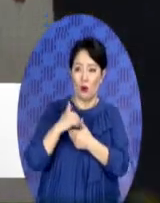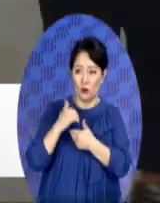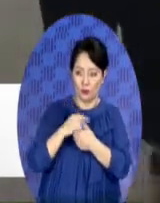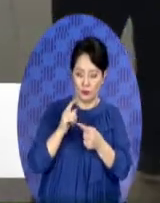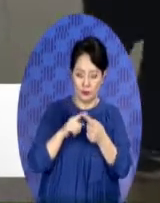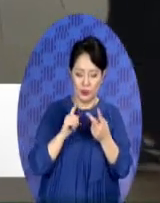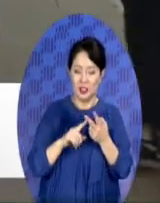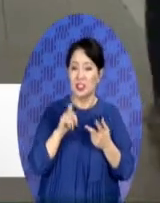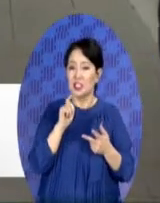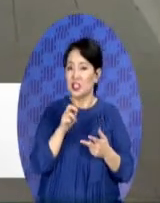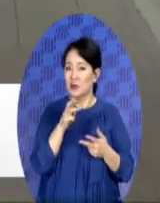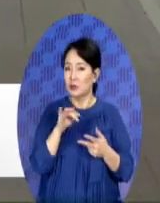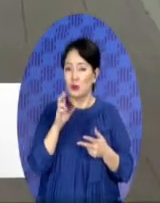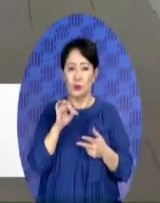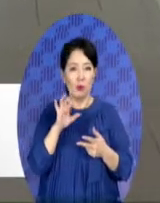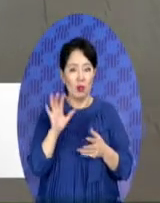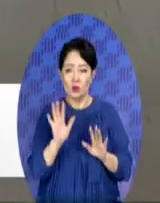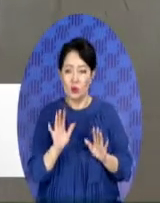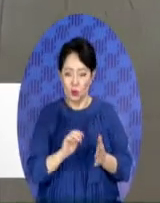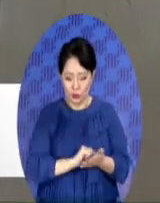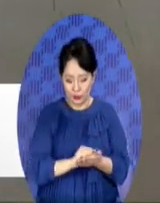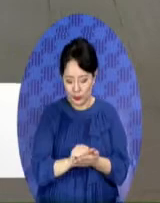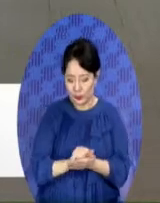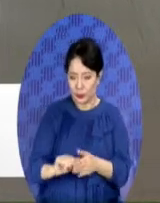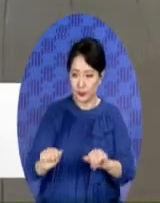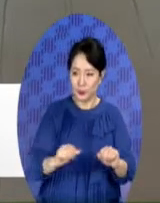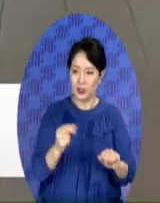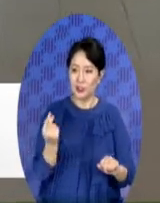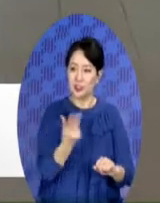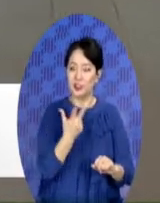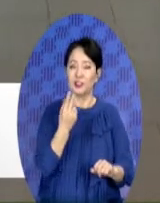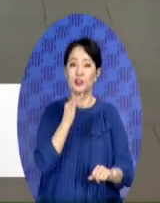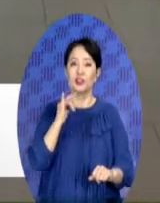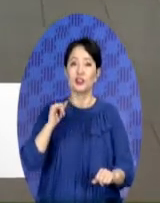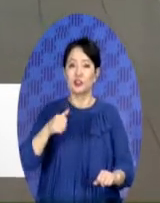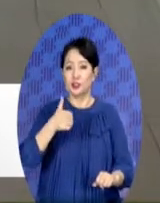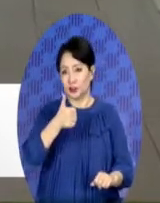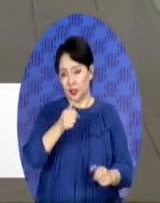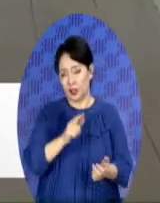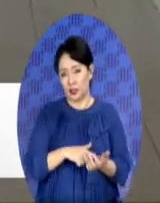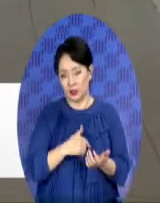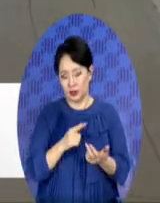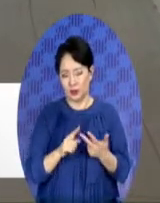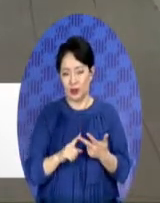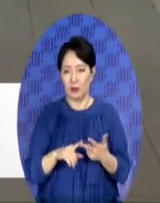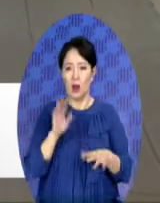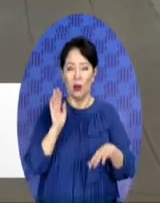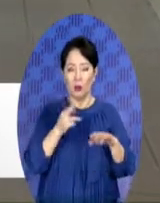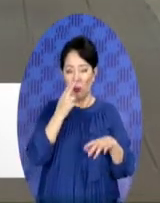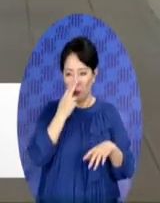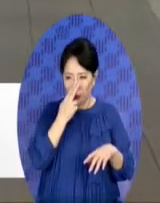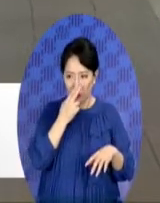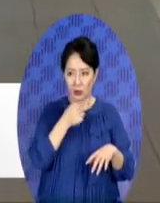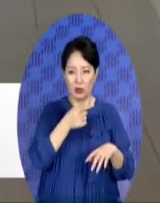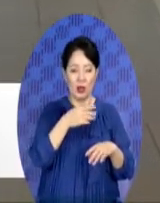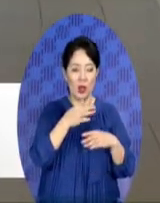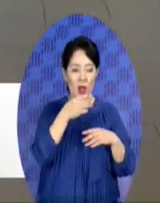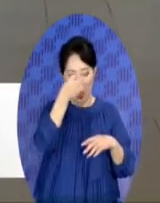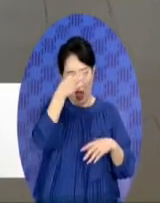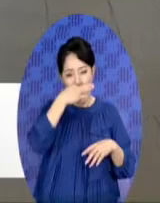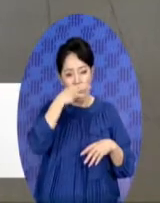бодис хэрэглэхгүйгээр чихтэй цэвэрлэгээг сайн хийчих шаардлагатай байна. За дээрэс нь дур мэдэн аптекаас юм авч хэрэглэхгүй